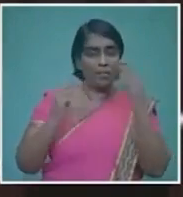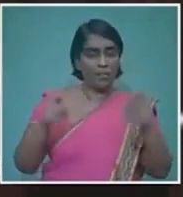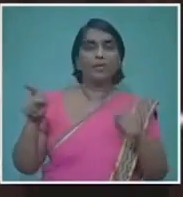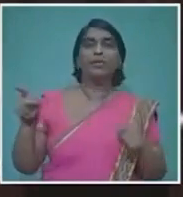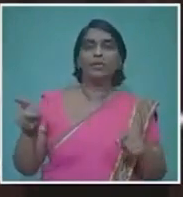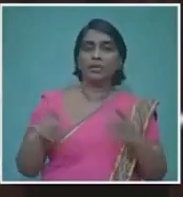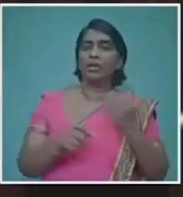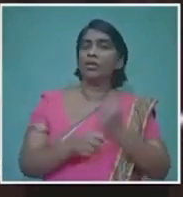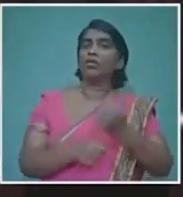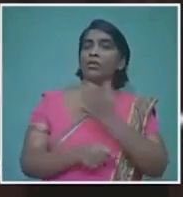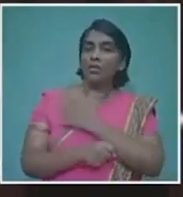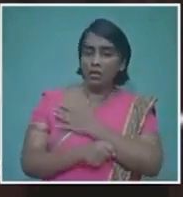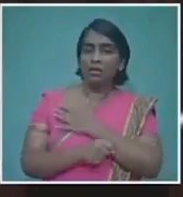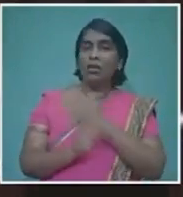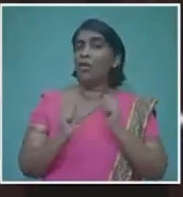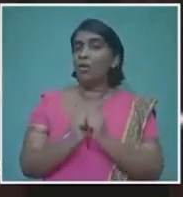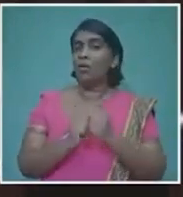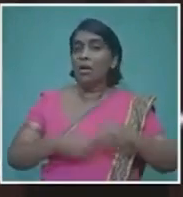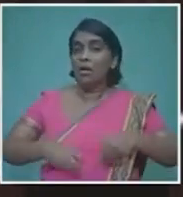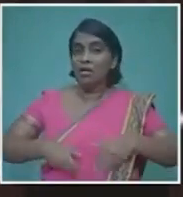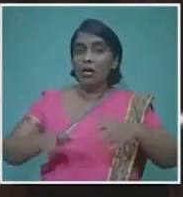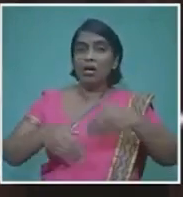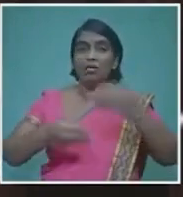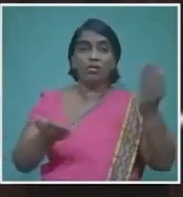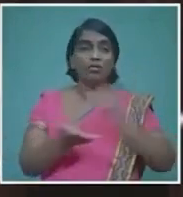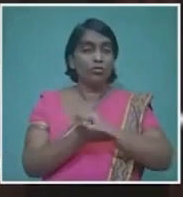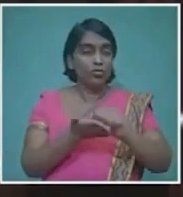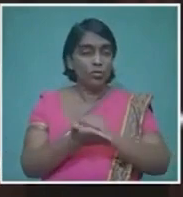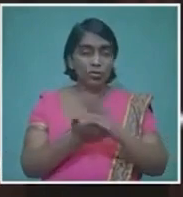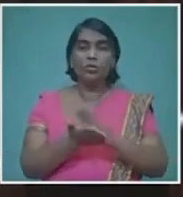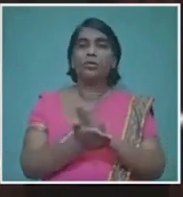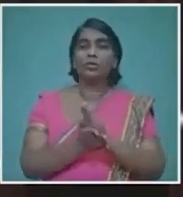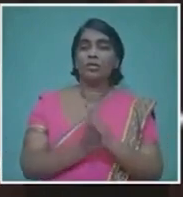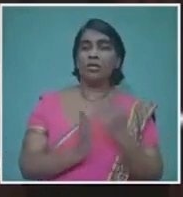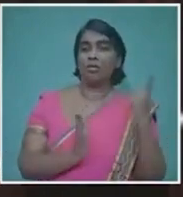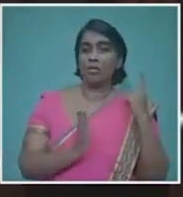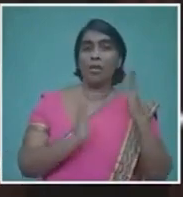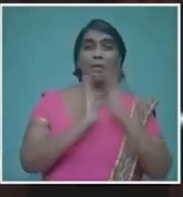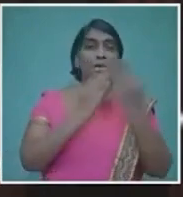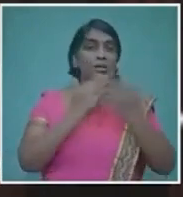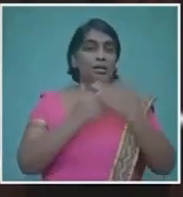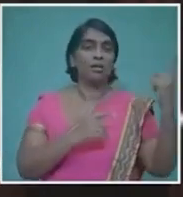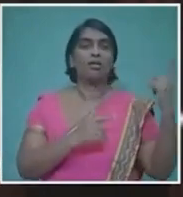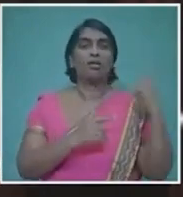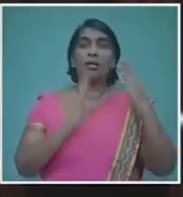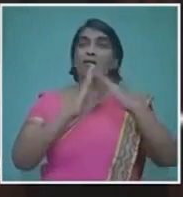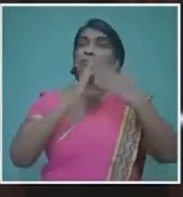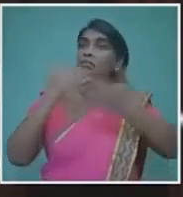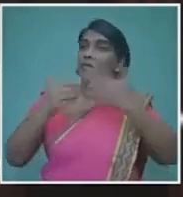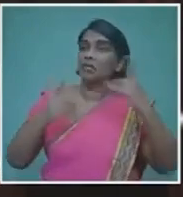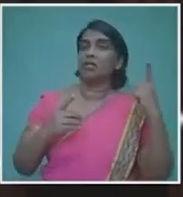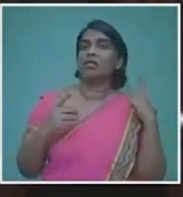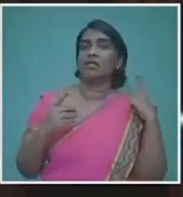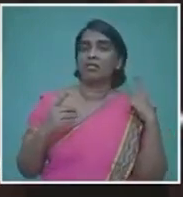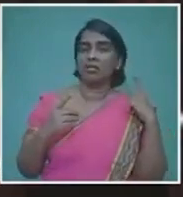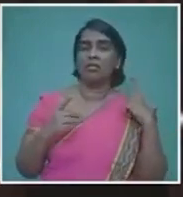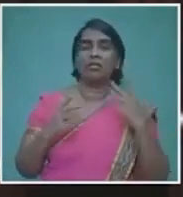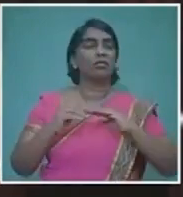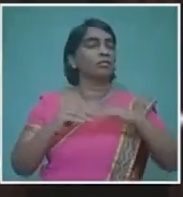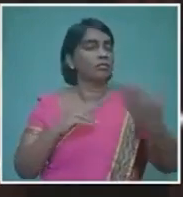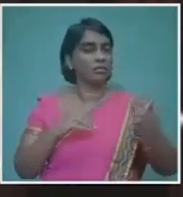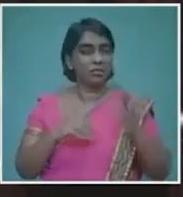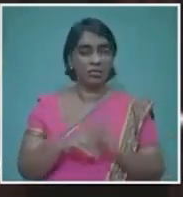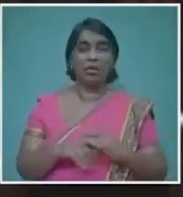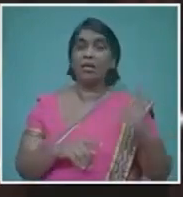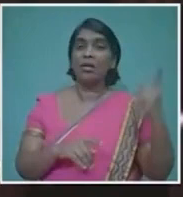ඉතින් ගෝඨාභය රාජපක්ෂ මොනවද කරේ? කානු සුද්ධ කරන්න හමුදාව. පන්සල් හදන්න හමුදාව. බිල්ඩින් හදන්න හමුදාව. ඊට අමතරව